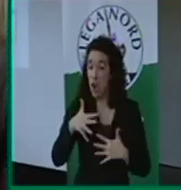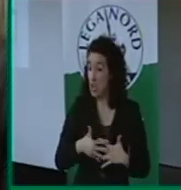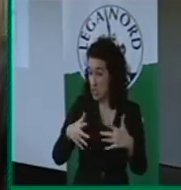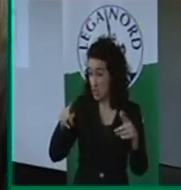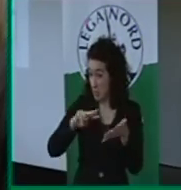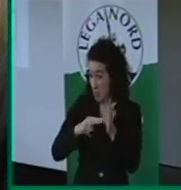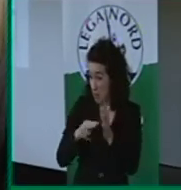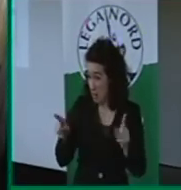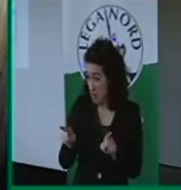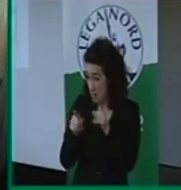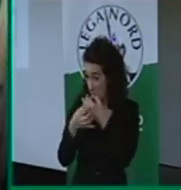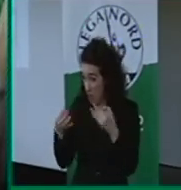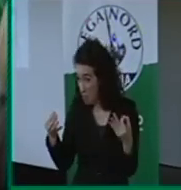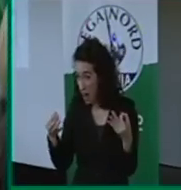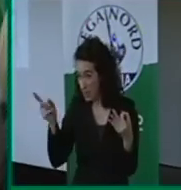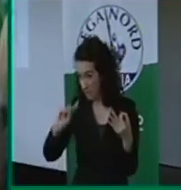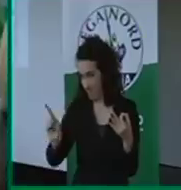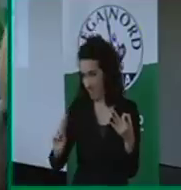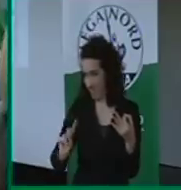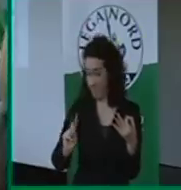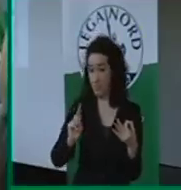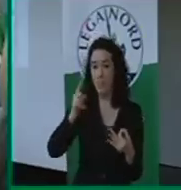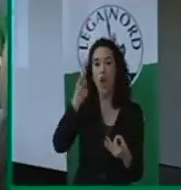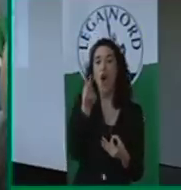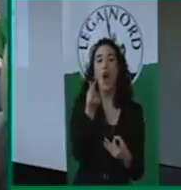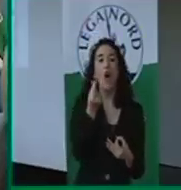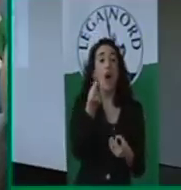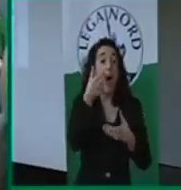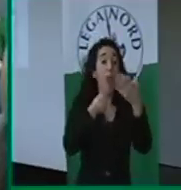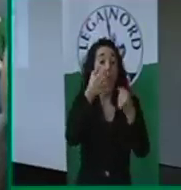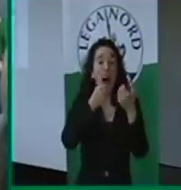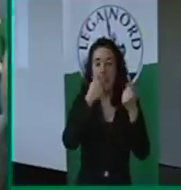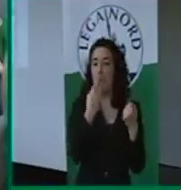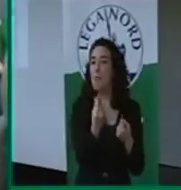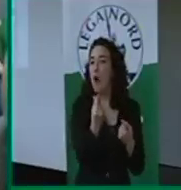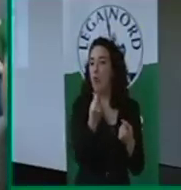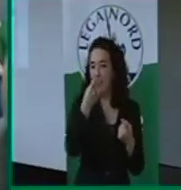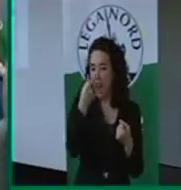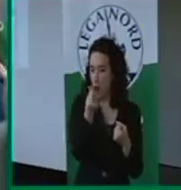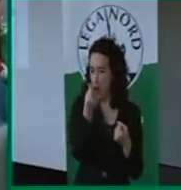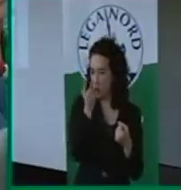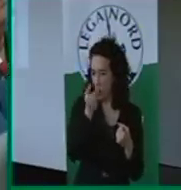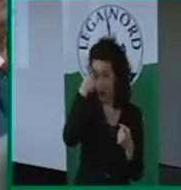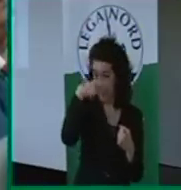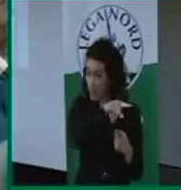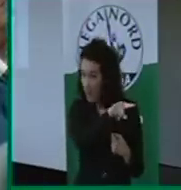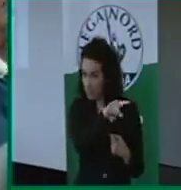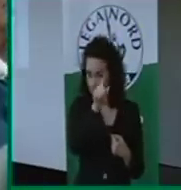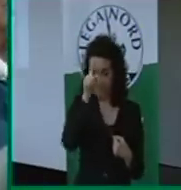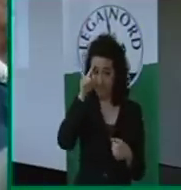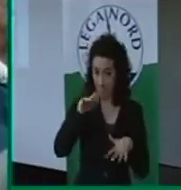tutta e non penso sappia quanto costa il latte in polvere e non penso sappia quanto costino i pannolini però per dire